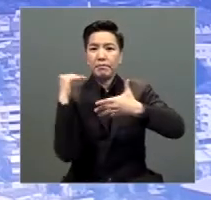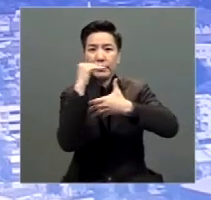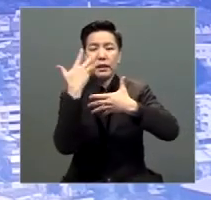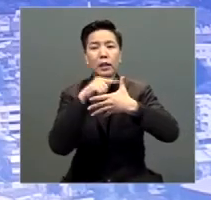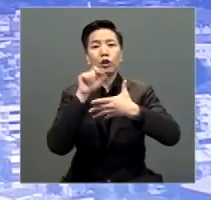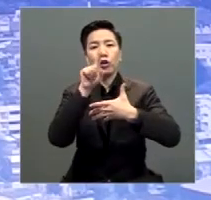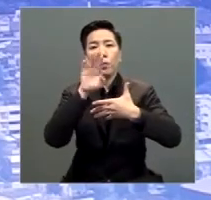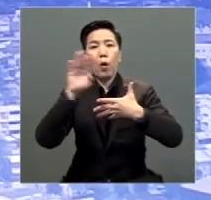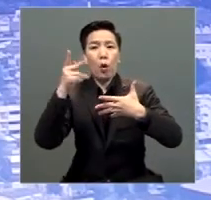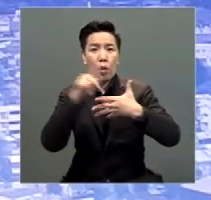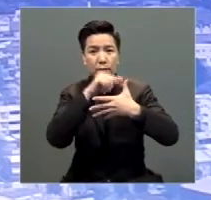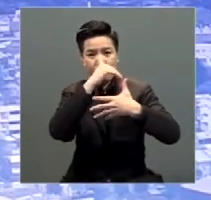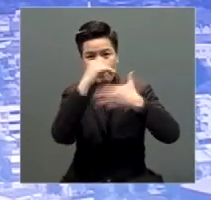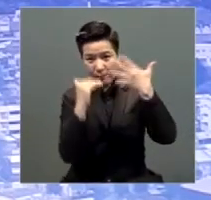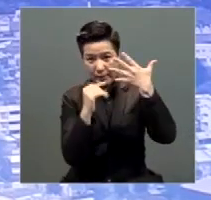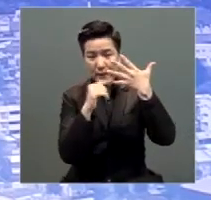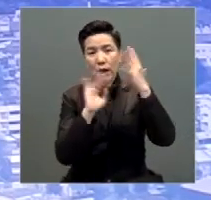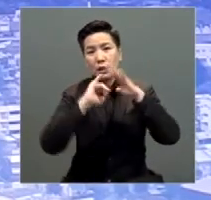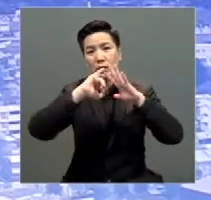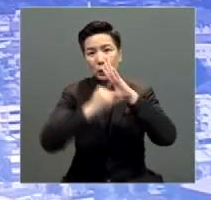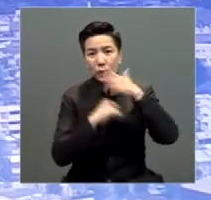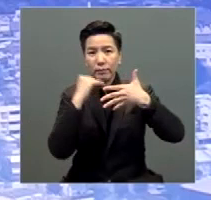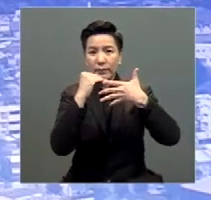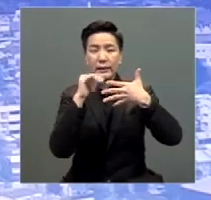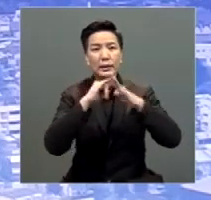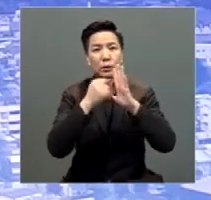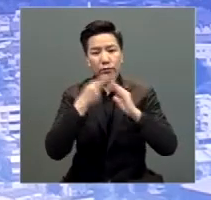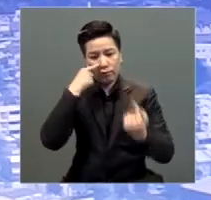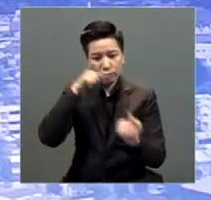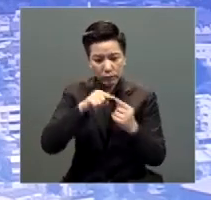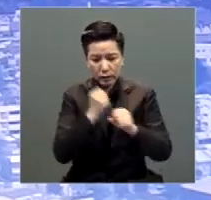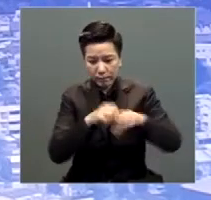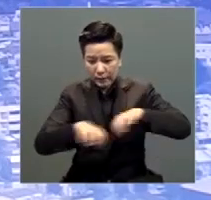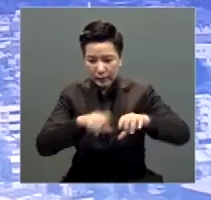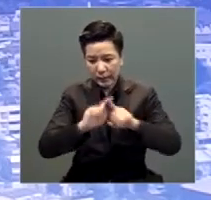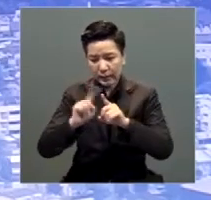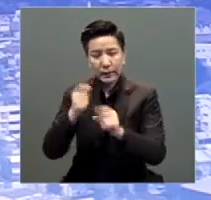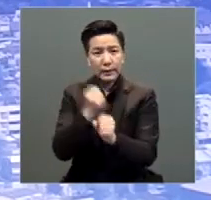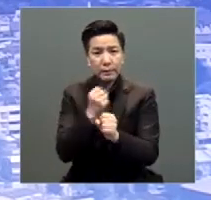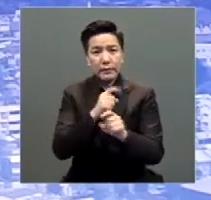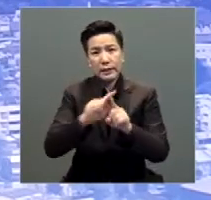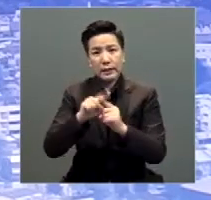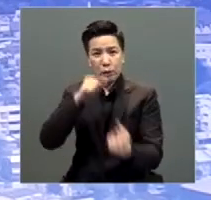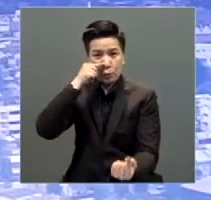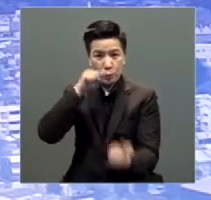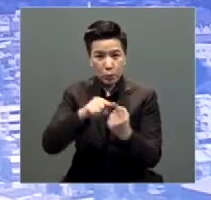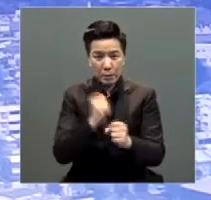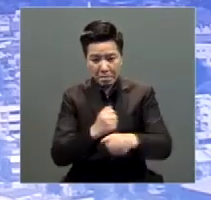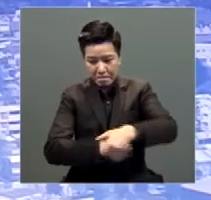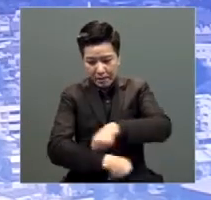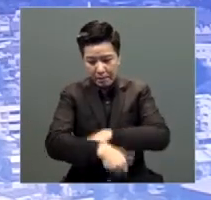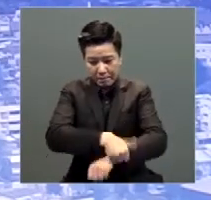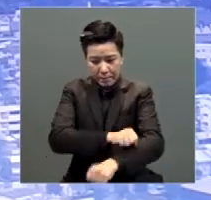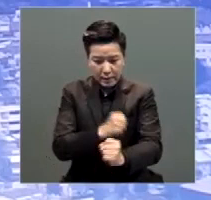สบคแล้วลงไปถึงระดับของจังหวัดซึ่งเป็นจุดแตกหักของการเขาเรียกอะไรจุดปฏิบัติการจะเรียกว่าแตกหักเลยจุดปฏิบัติการ